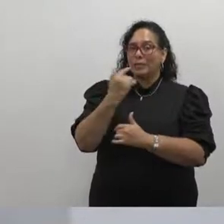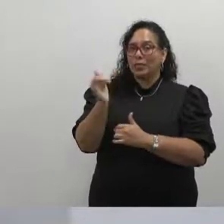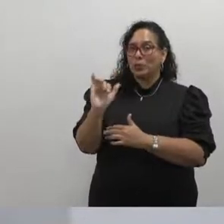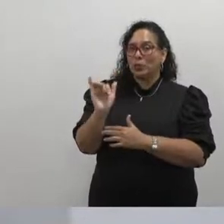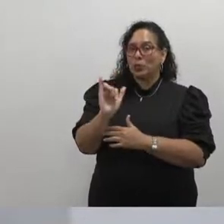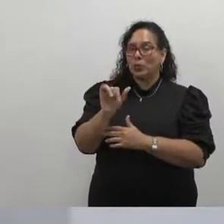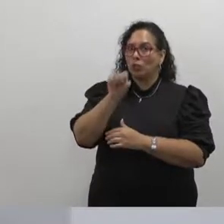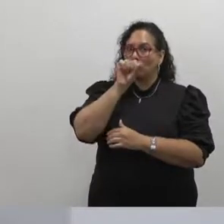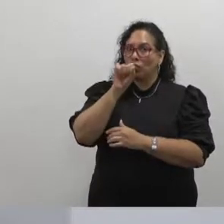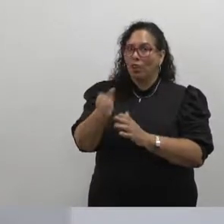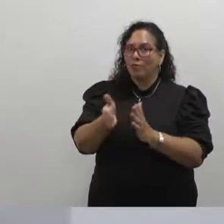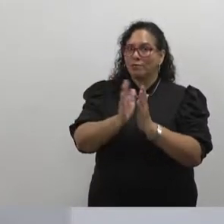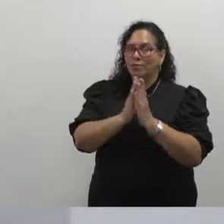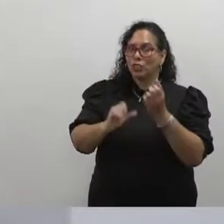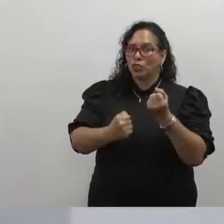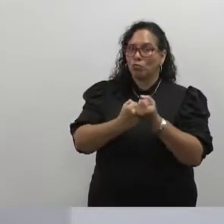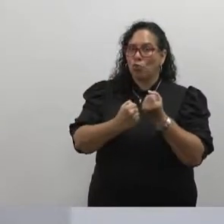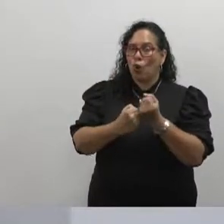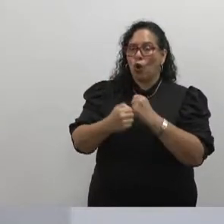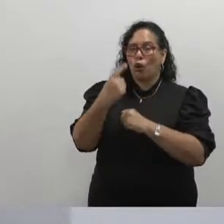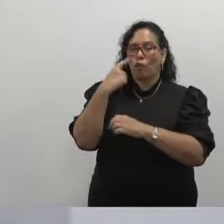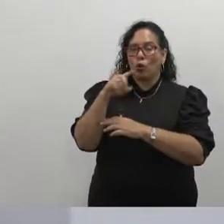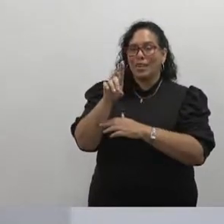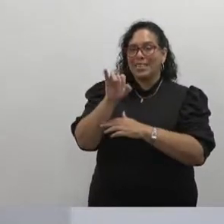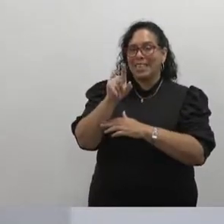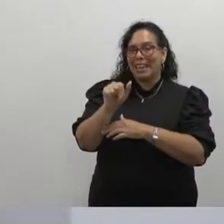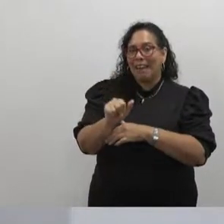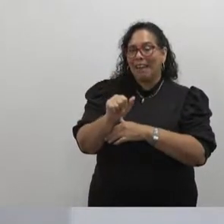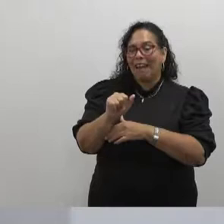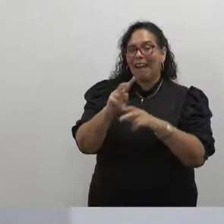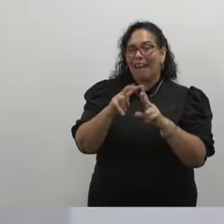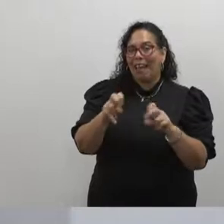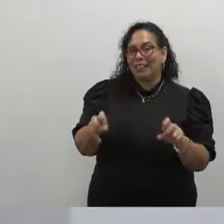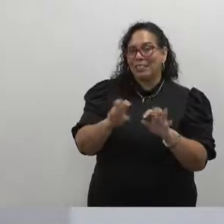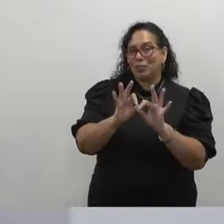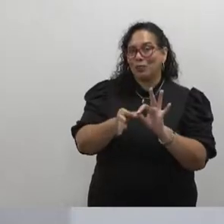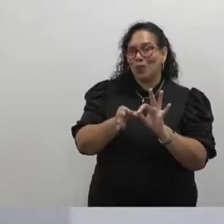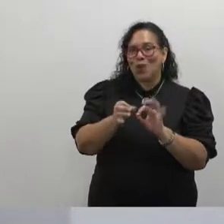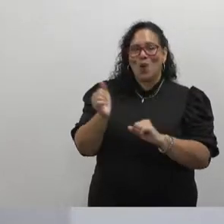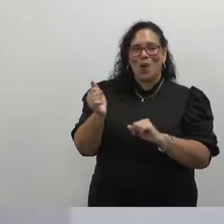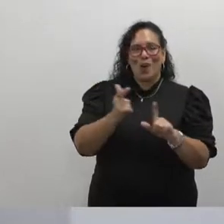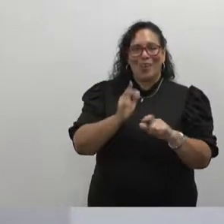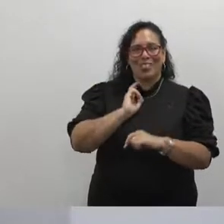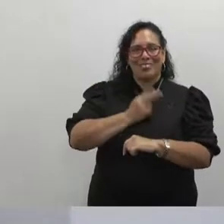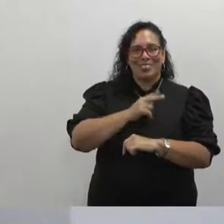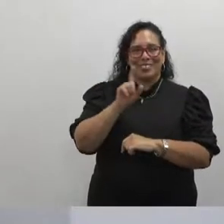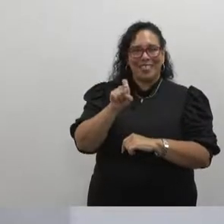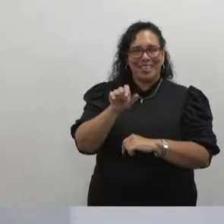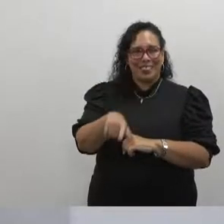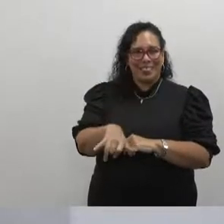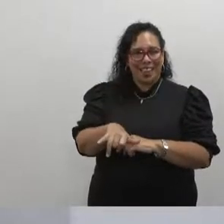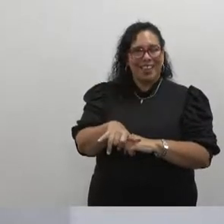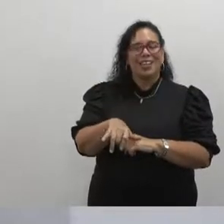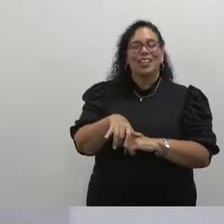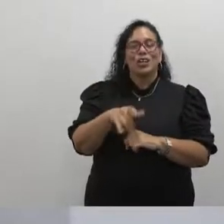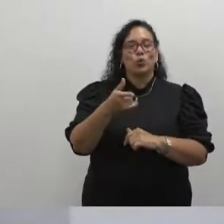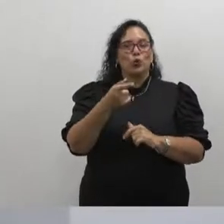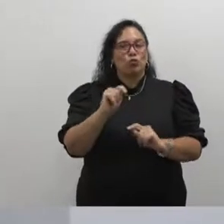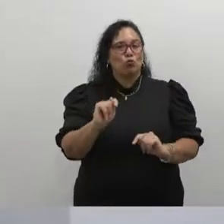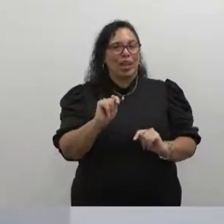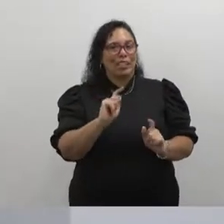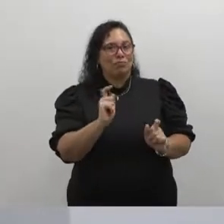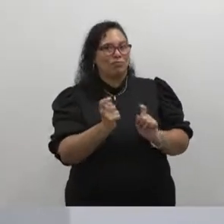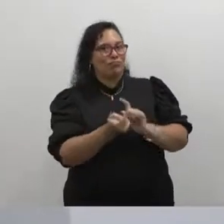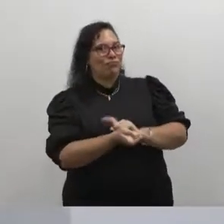khi nhóm châu chất ông bị ca sân nà đó ca quam trô ông bị ca vị phía nâng ca quam trọt tình hình